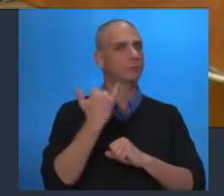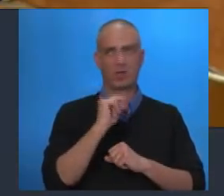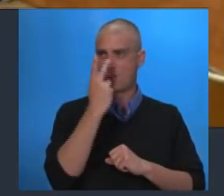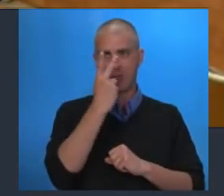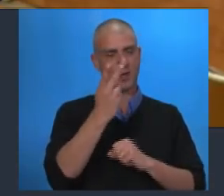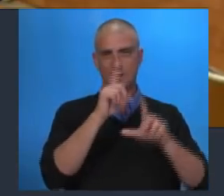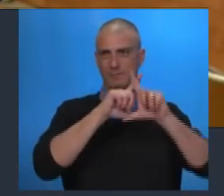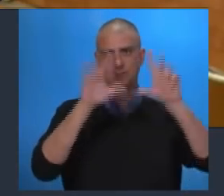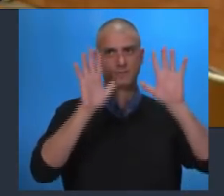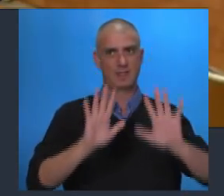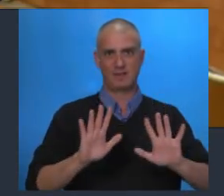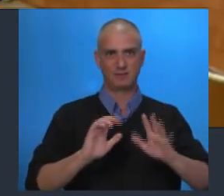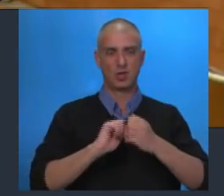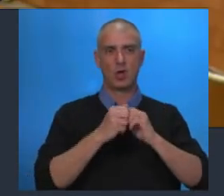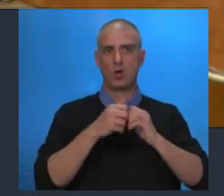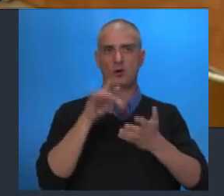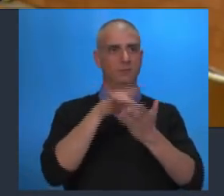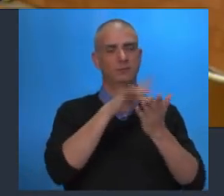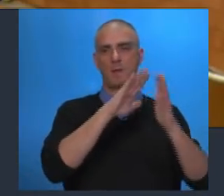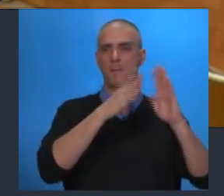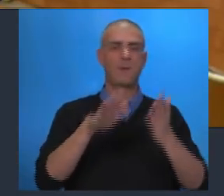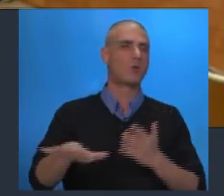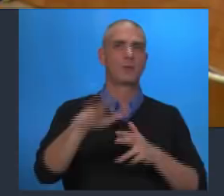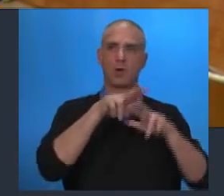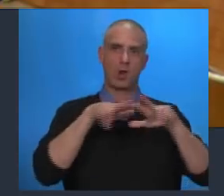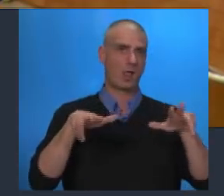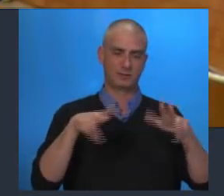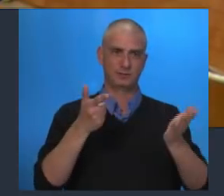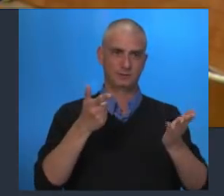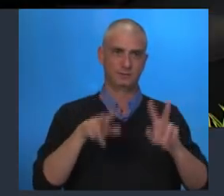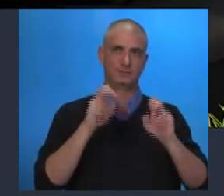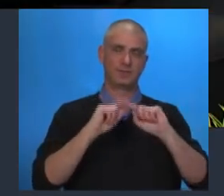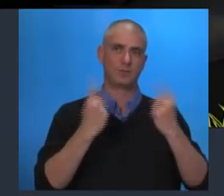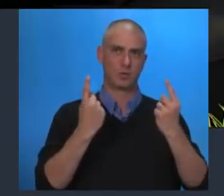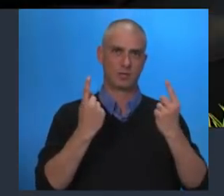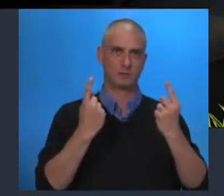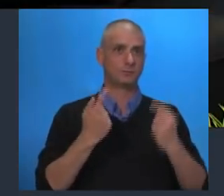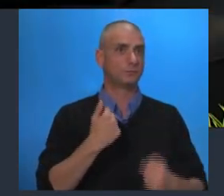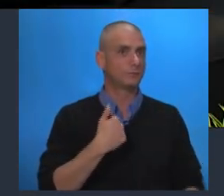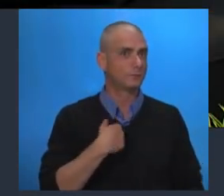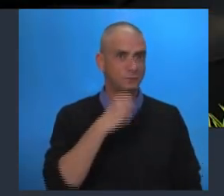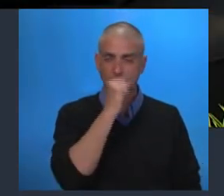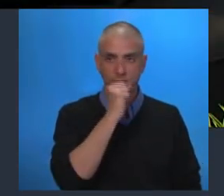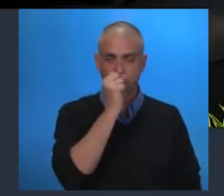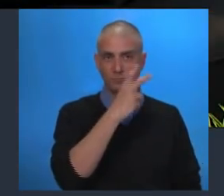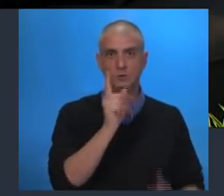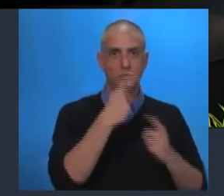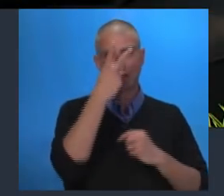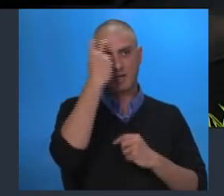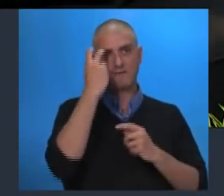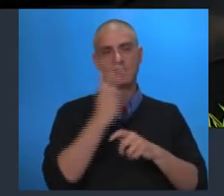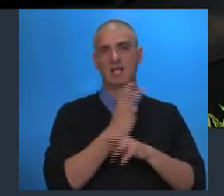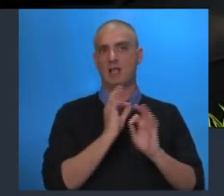מסכי הטלוויזיה או על בימות ברחבי הארץ בהזדמנויות אחרות. אני שרה שם מוזיקה ערבית קלאסית, שזה